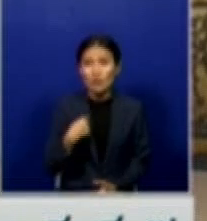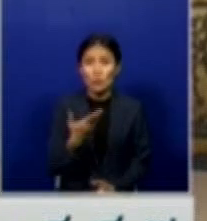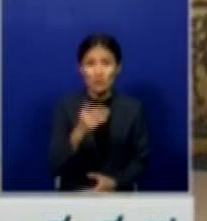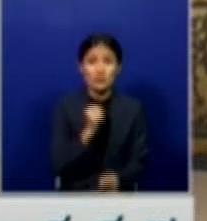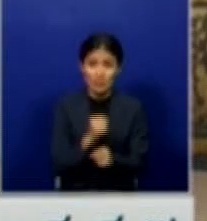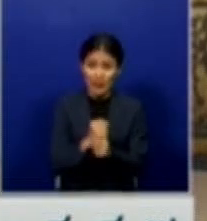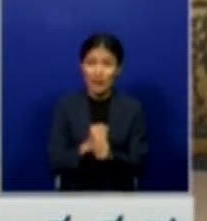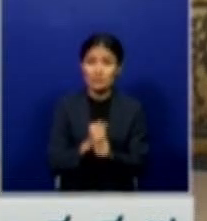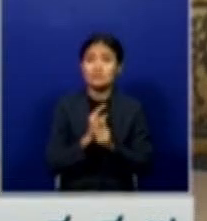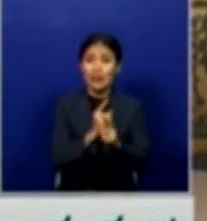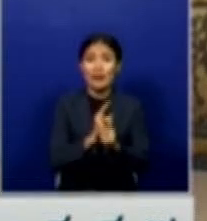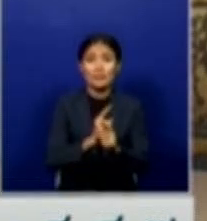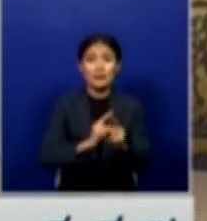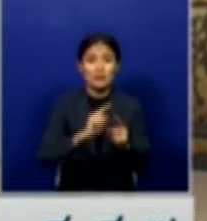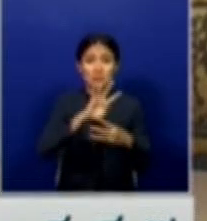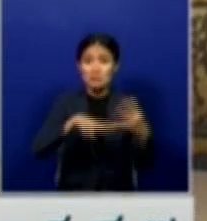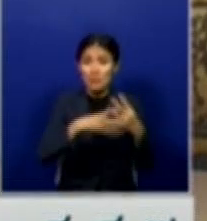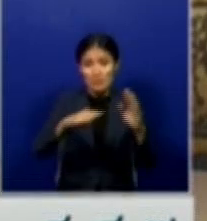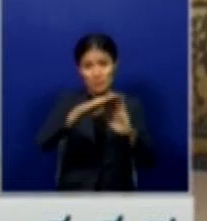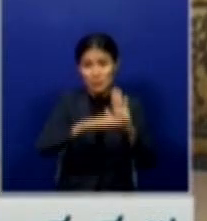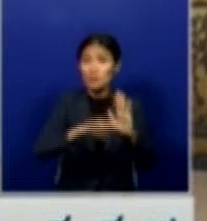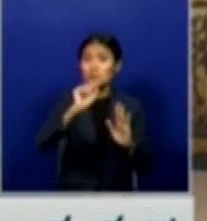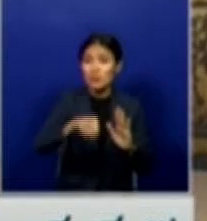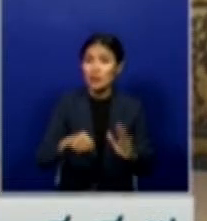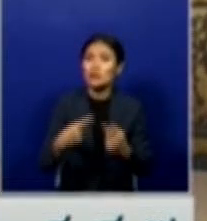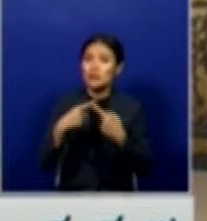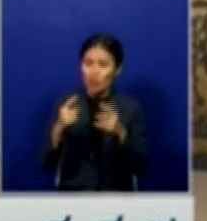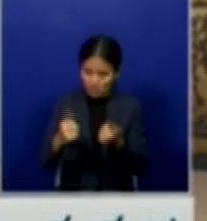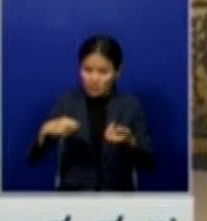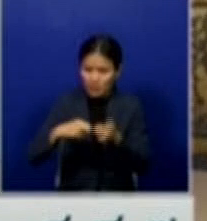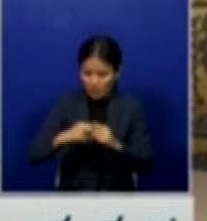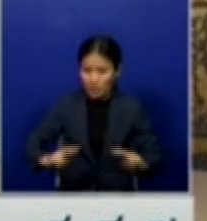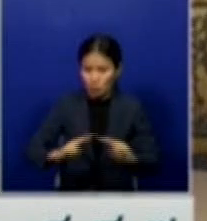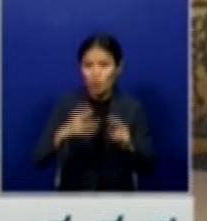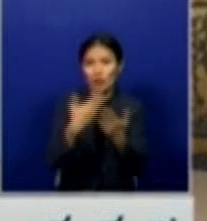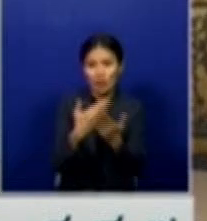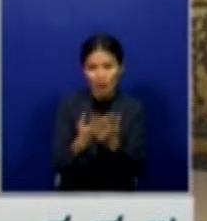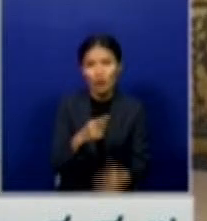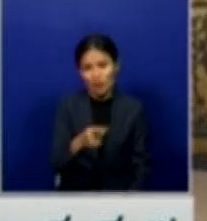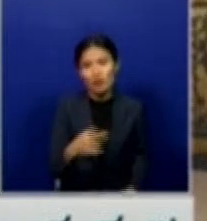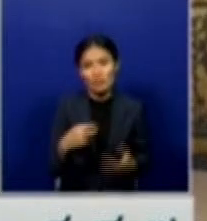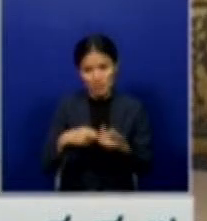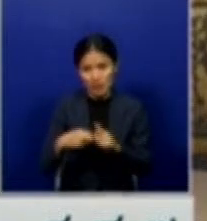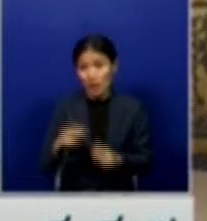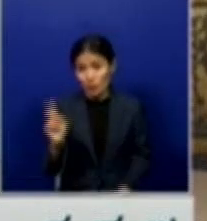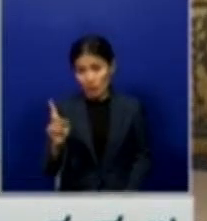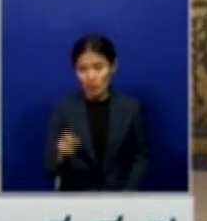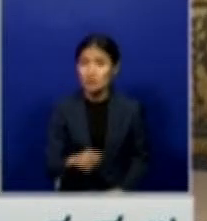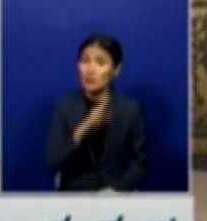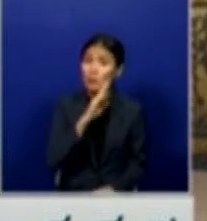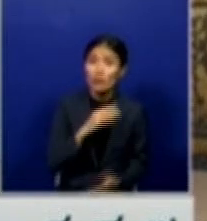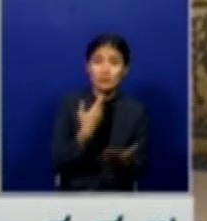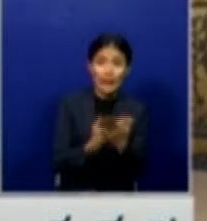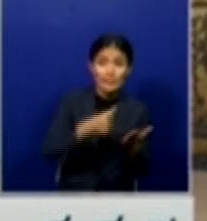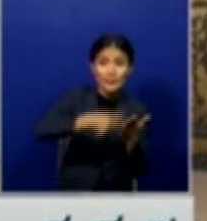าคือณเวลานี้ระบบการคลังมีความบิดเบี้ยวในเรื่องนี้อยู่คือเวลาที่เอาเงินภาษีก่อนไปใช้ตามระบบ